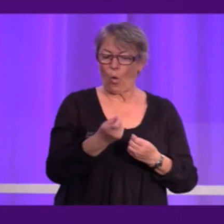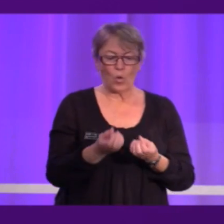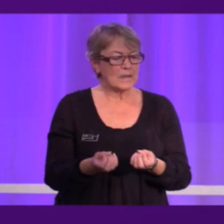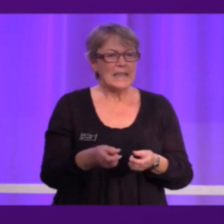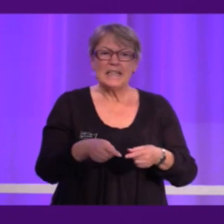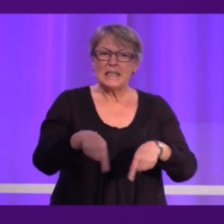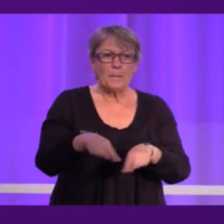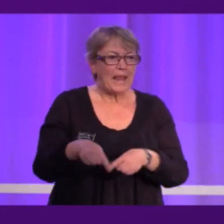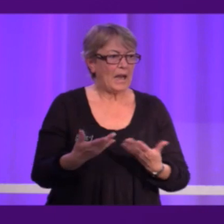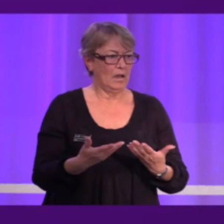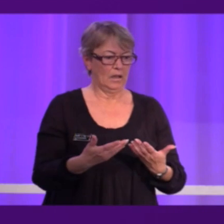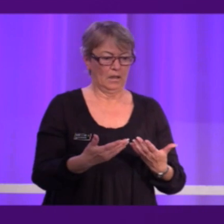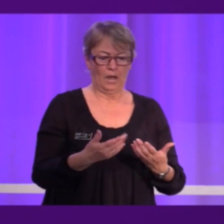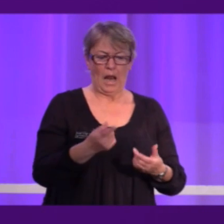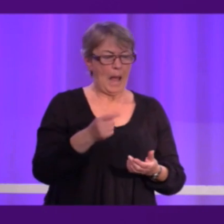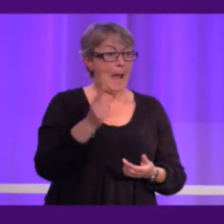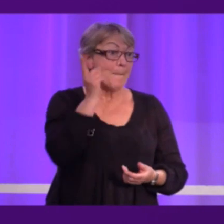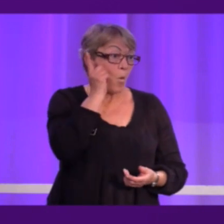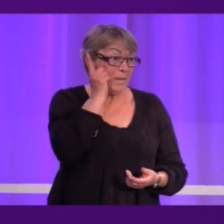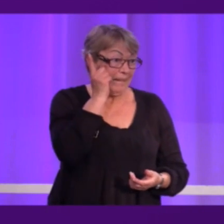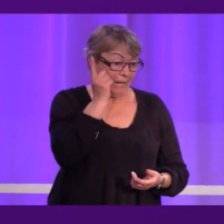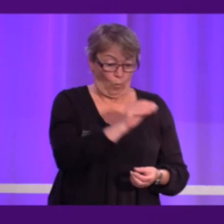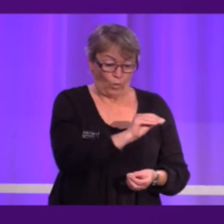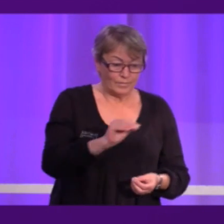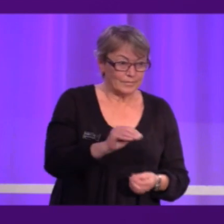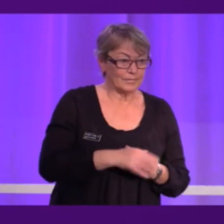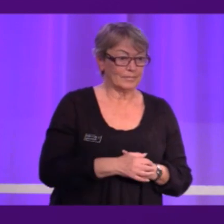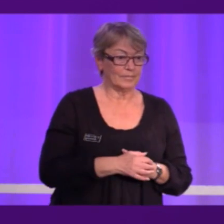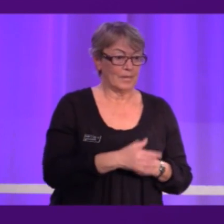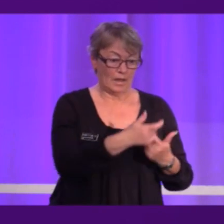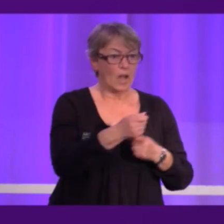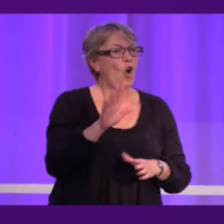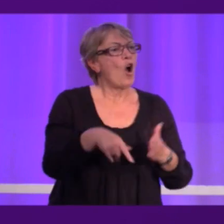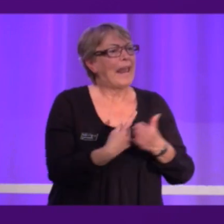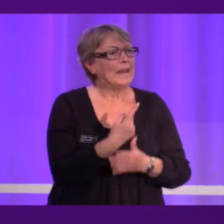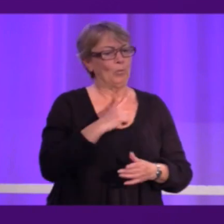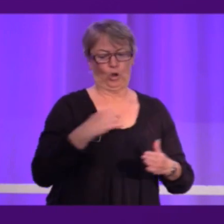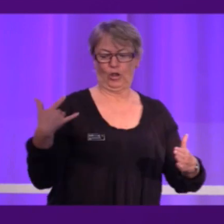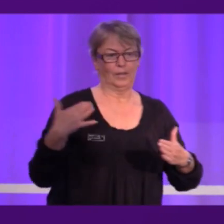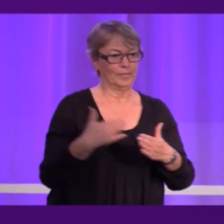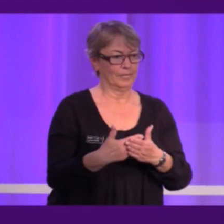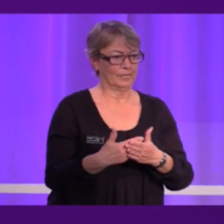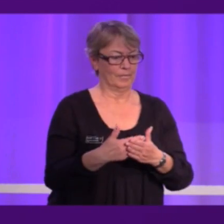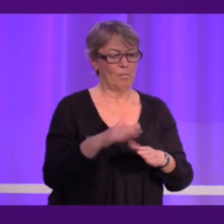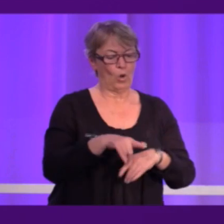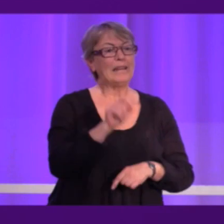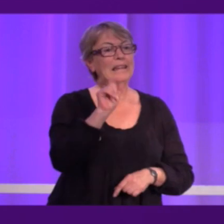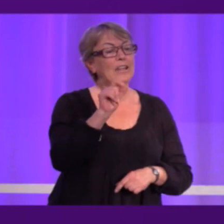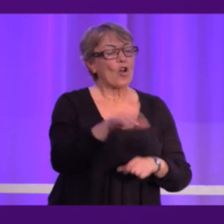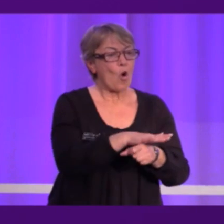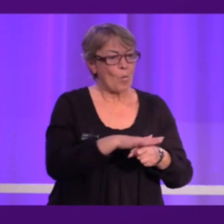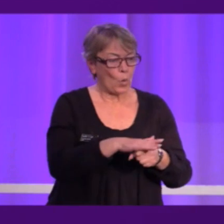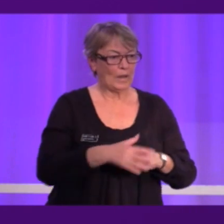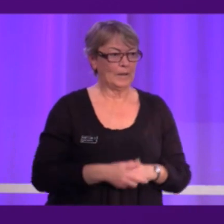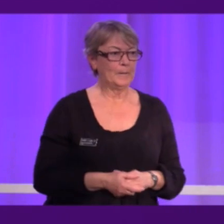spelare eller min mobiltelefon. Så det har ju hänt väldigt mycket på det digitala området.